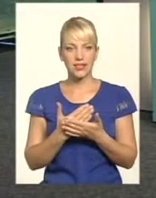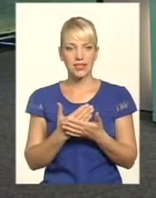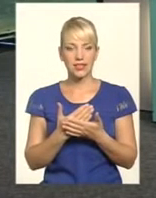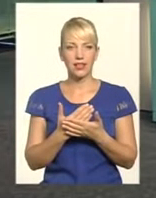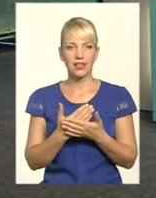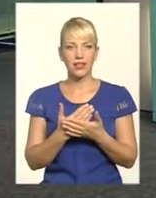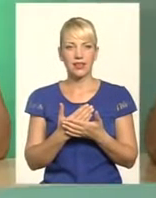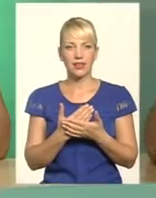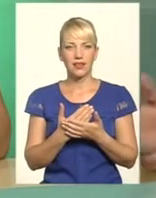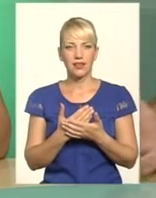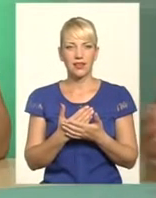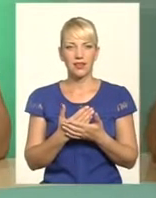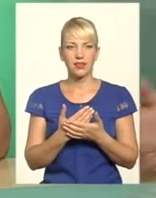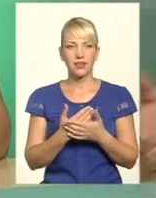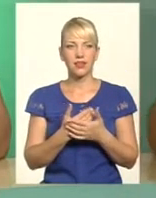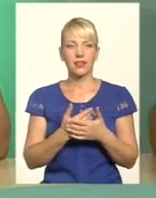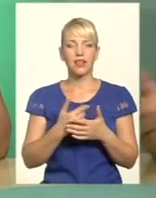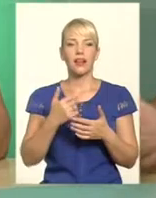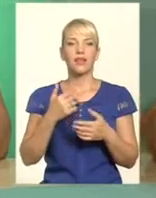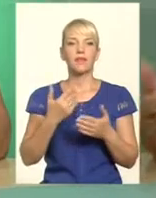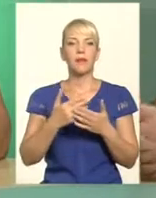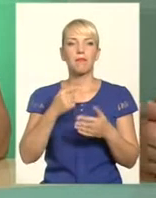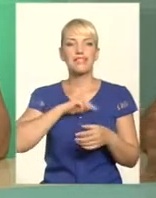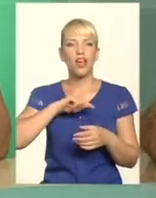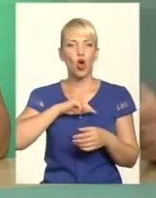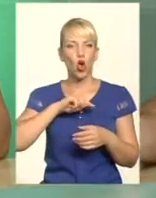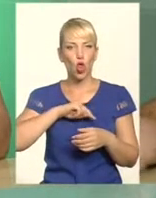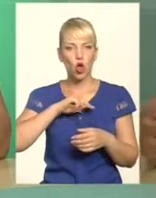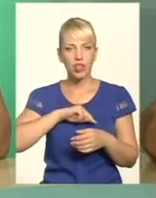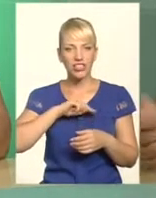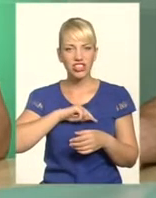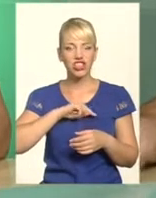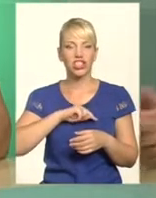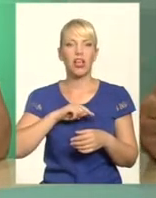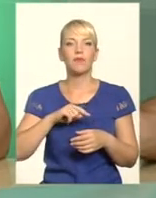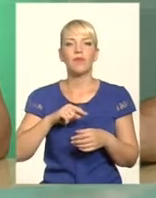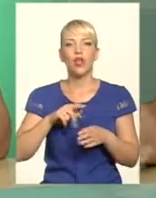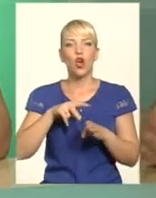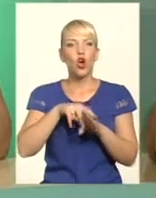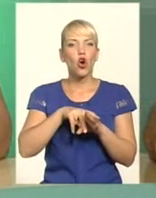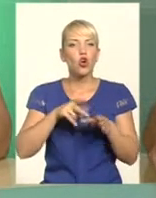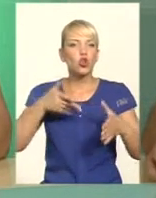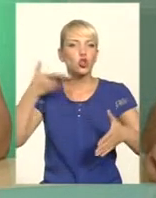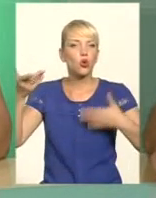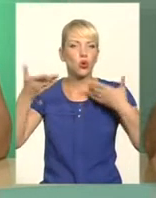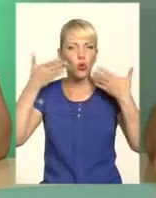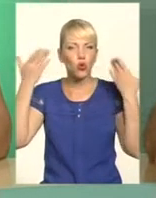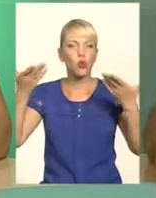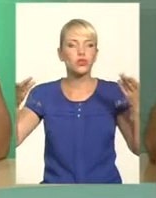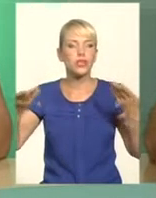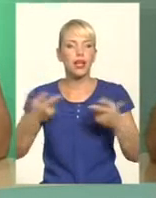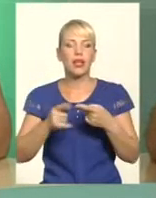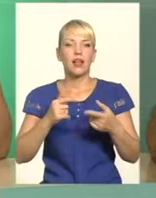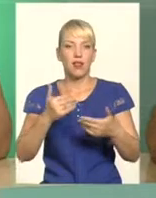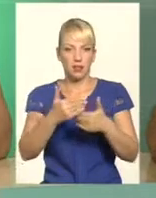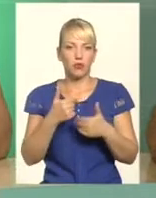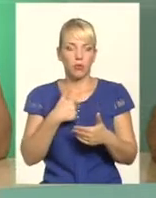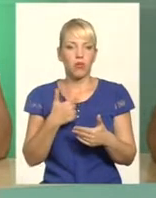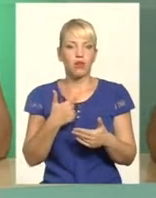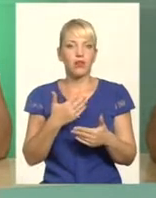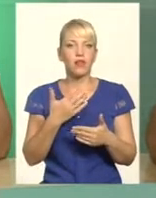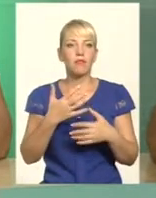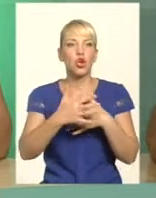кішки і собачки. Коли ми ж приходимо, то хоч якась розрядка, і вони там живуть, вони наші друзі, вони нам допомагають в цьому плані, щоб